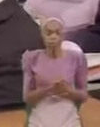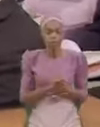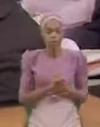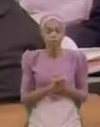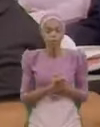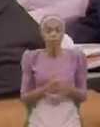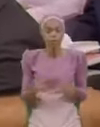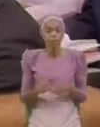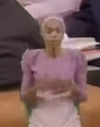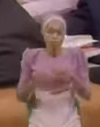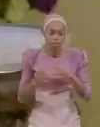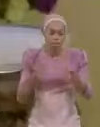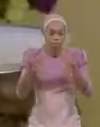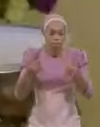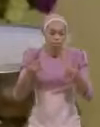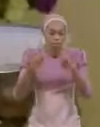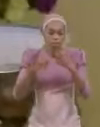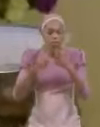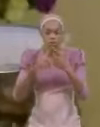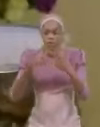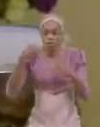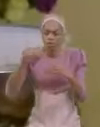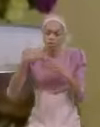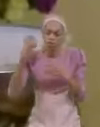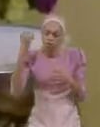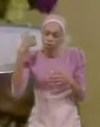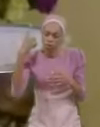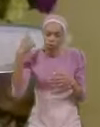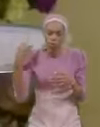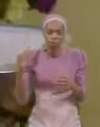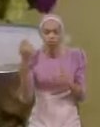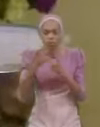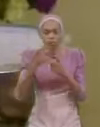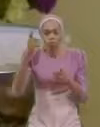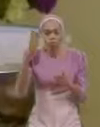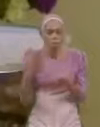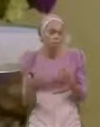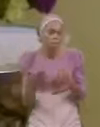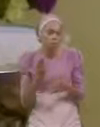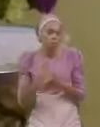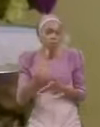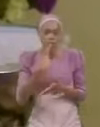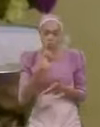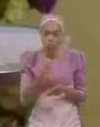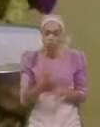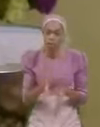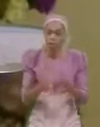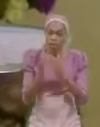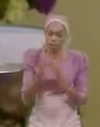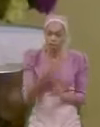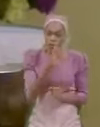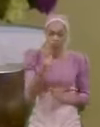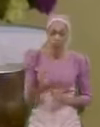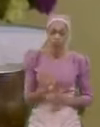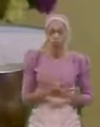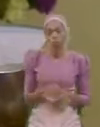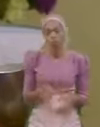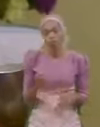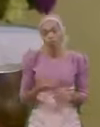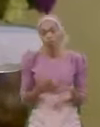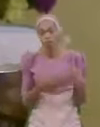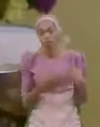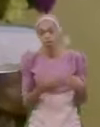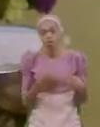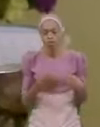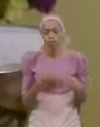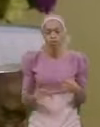l'engagement à Dieu quelqu'un pose une question dans le district dans le groupe ou quel que soit là où il se trouve et de sincérité vous